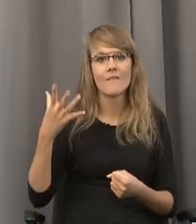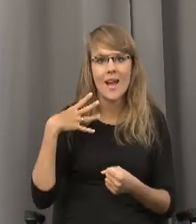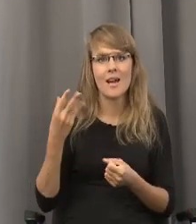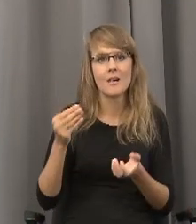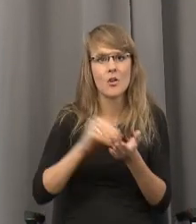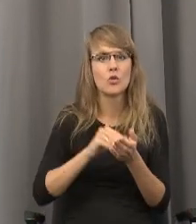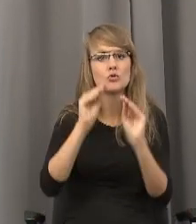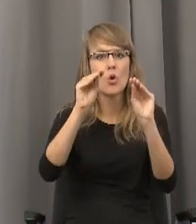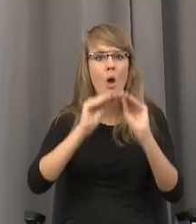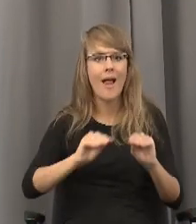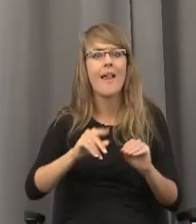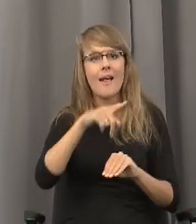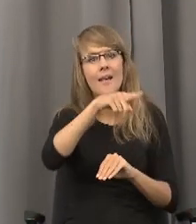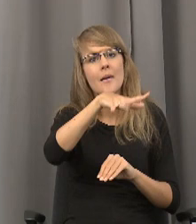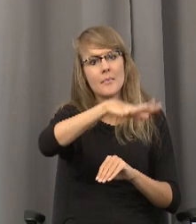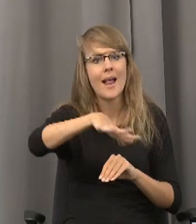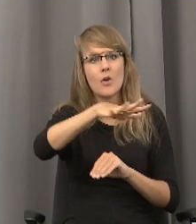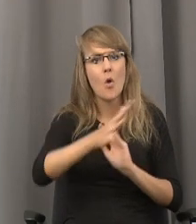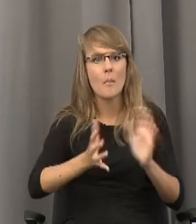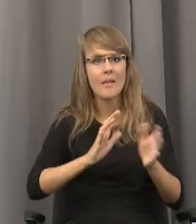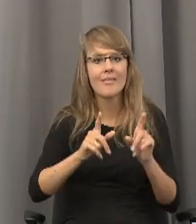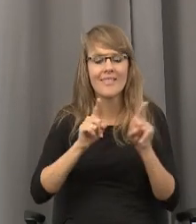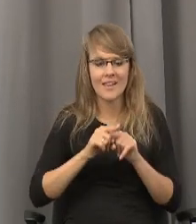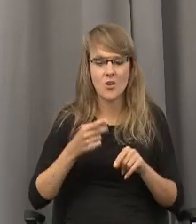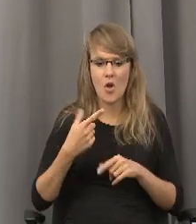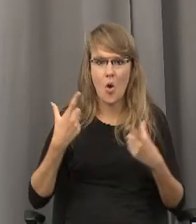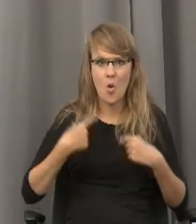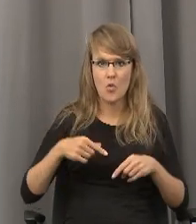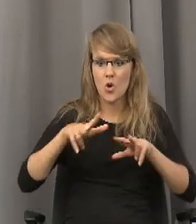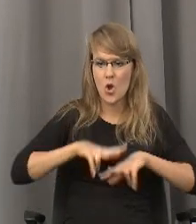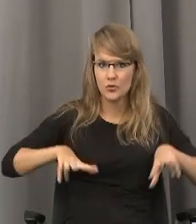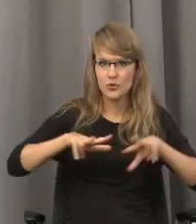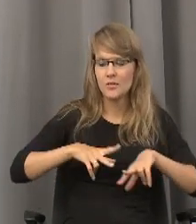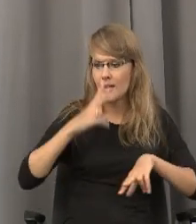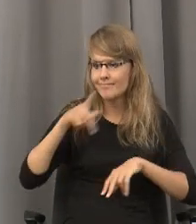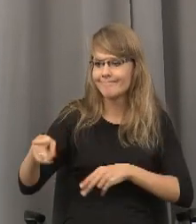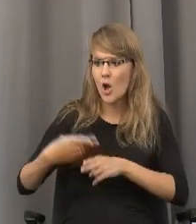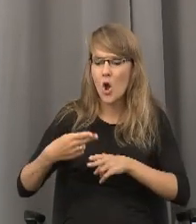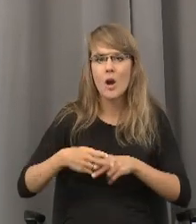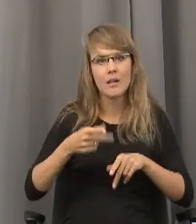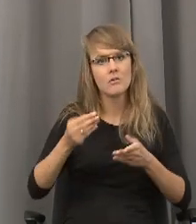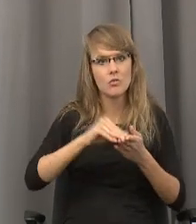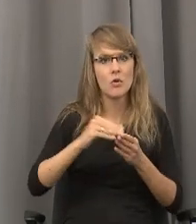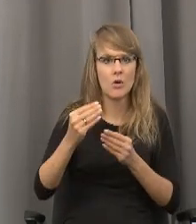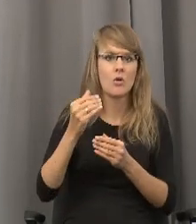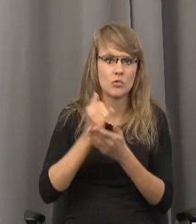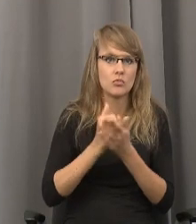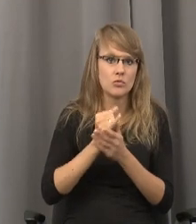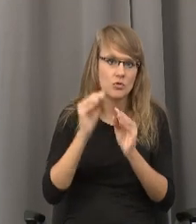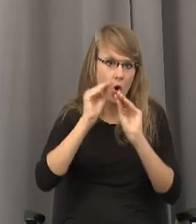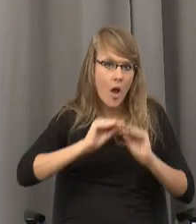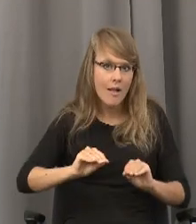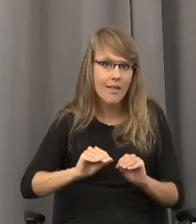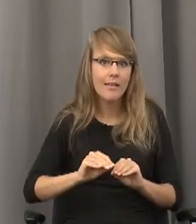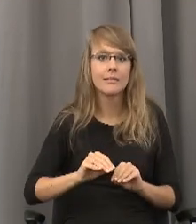personelu placówek opiekuńczych, a także członków rodzin osoby dotkniętych chorobą. Działanie także pozwoli na lepsze wykorzystanie zasobów i ograniczy